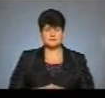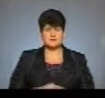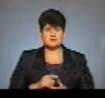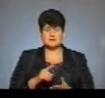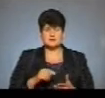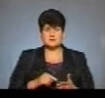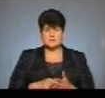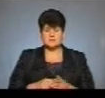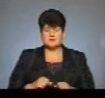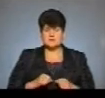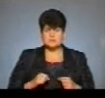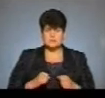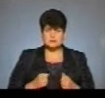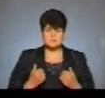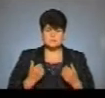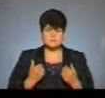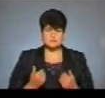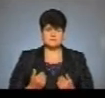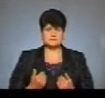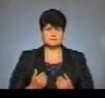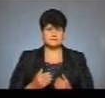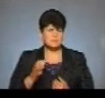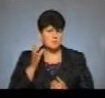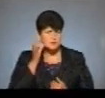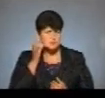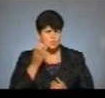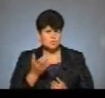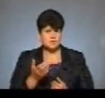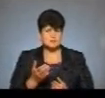запитання. Я так старалася вас до вас прислухатися.